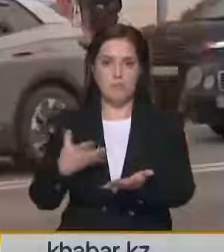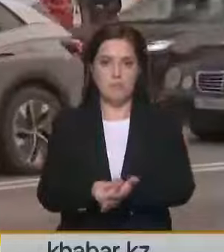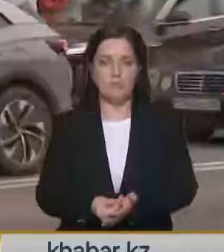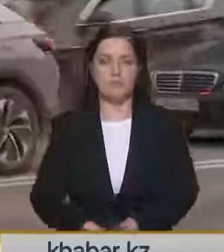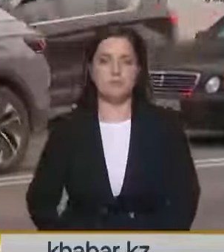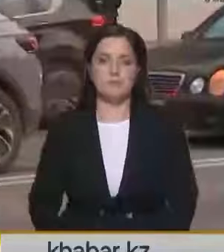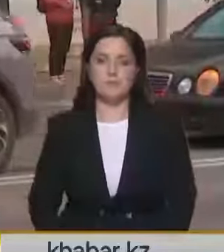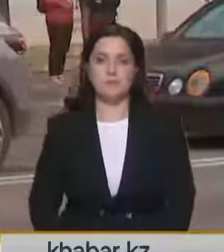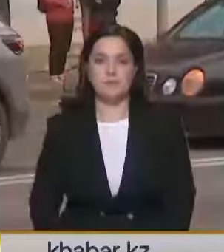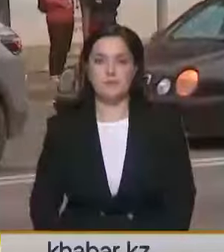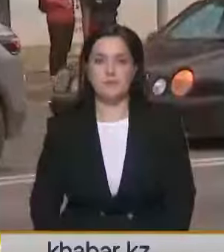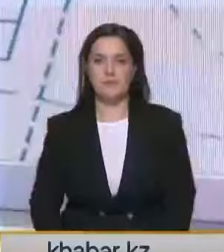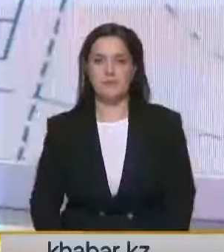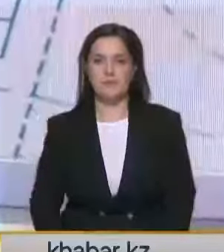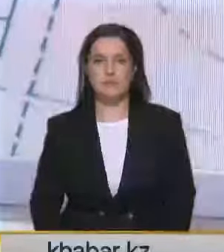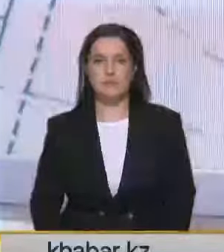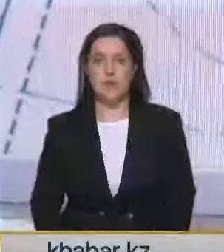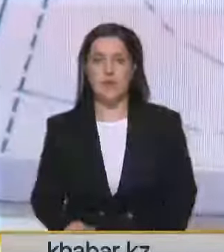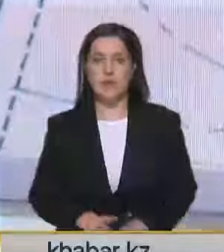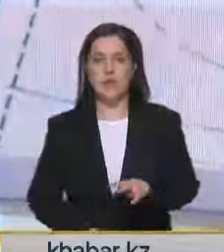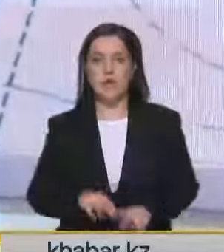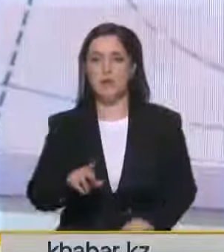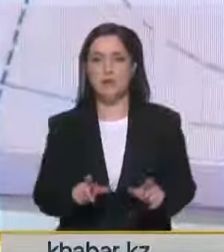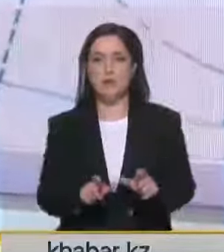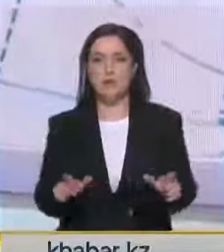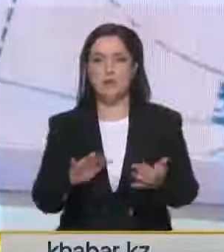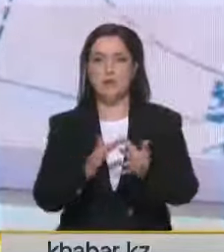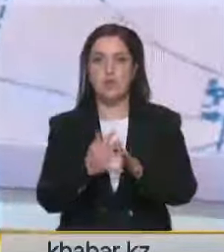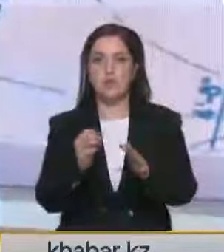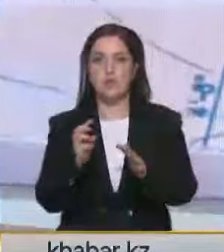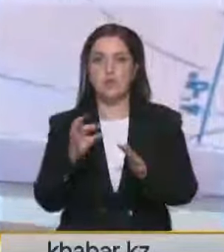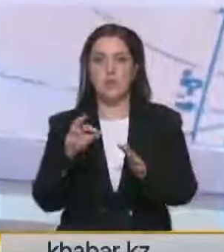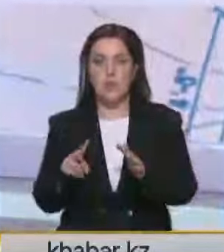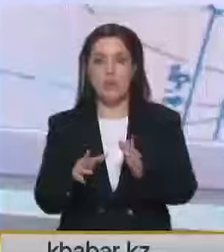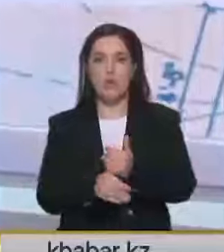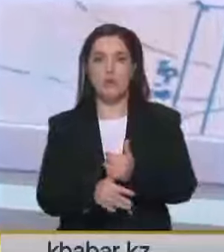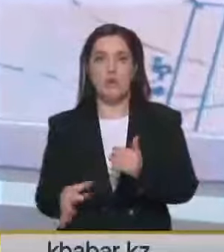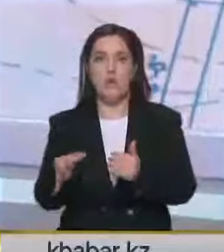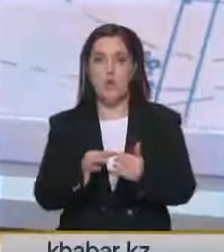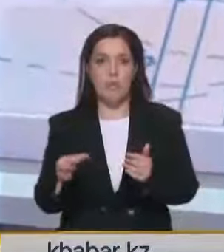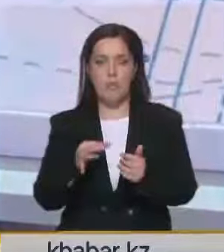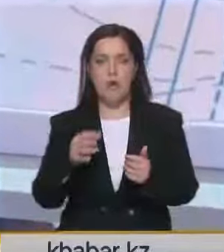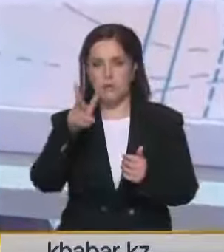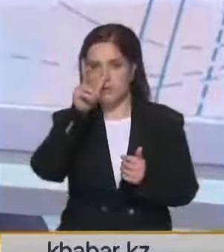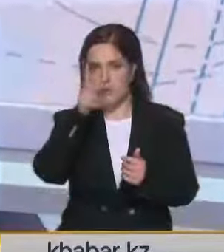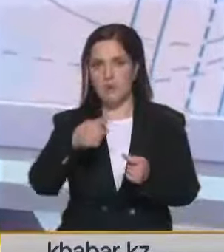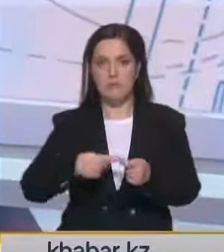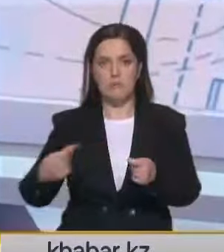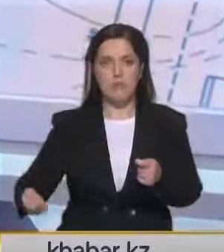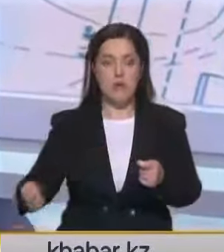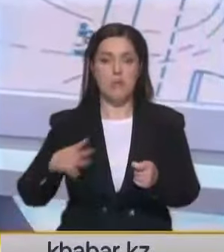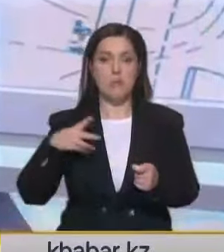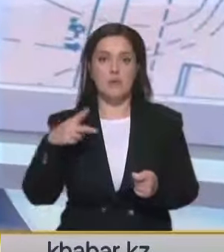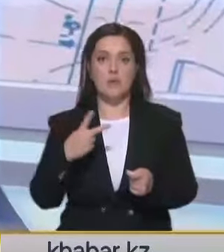Жумабаев, Хабар, Алматы. Строительство школы в селе Есбул-Атырауской области растянулось на 3 года. Объект начали возводить еще